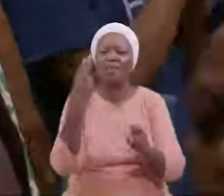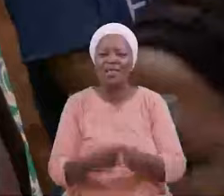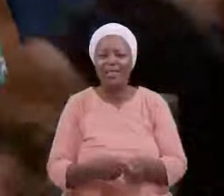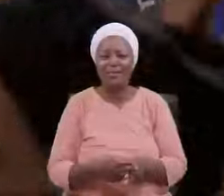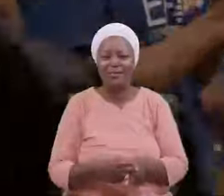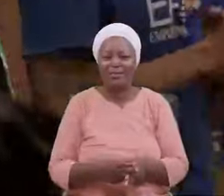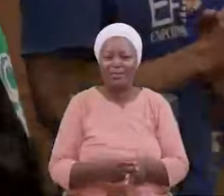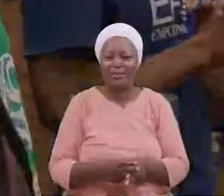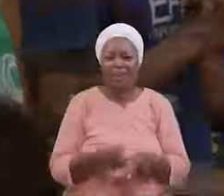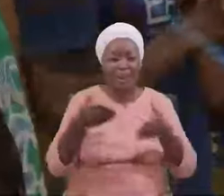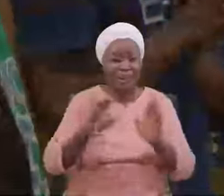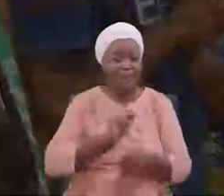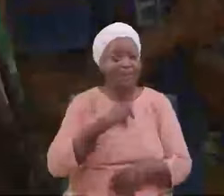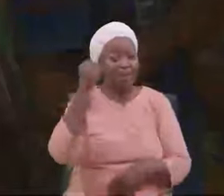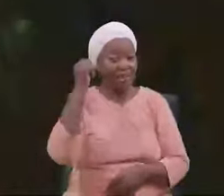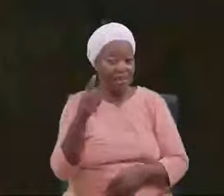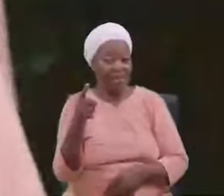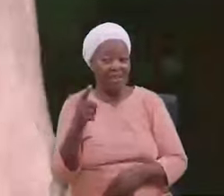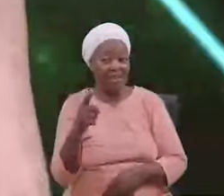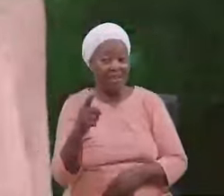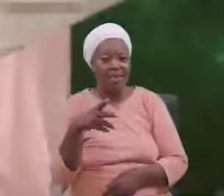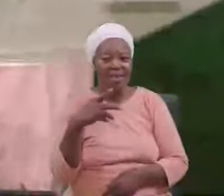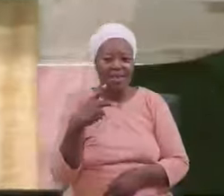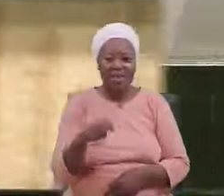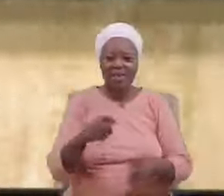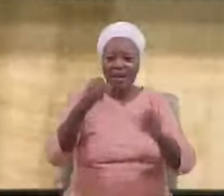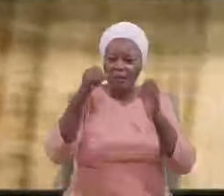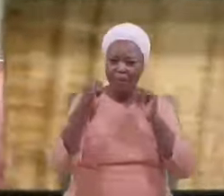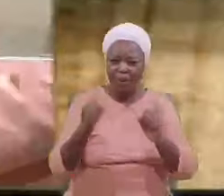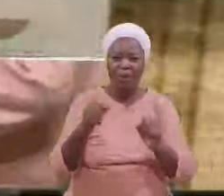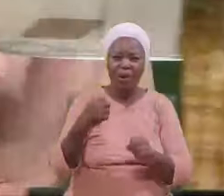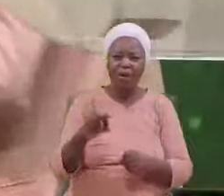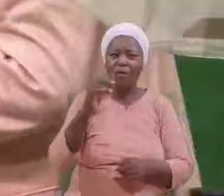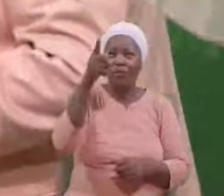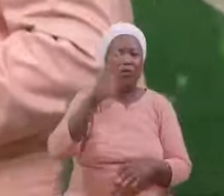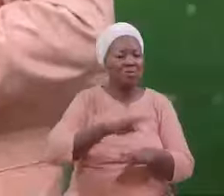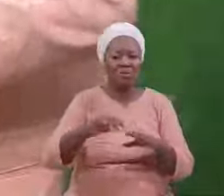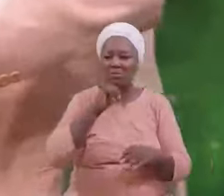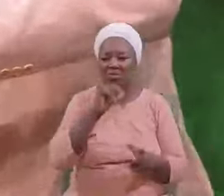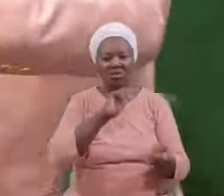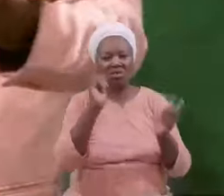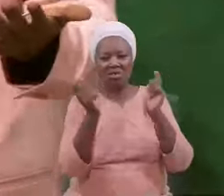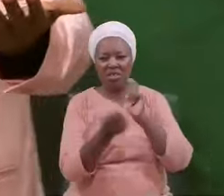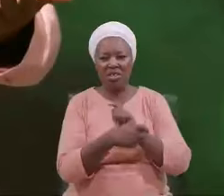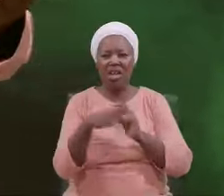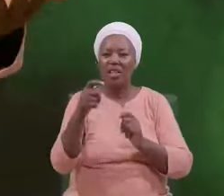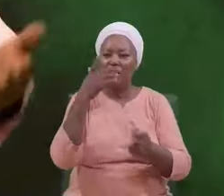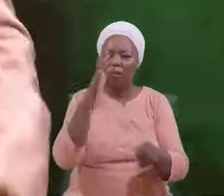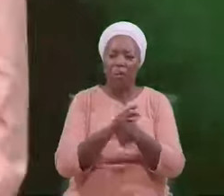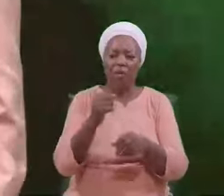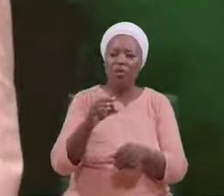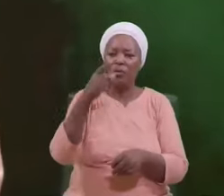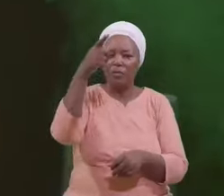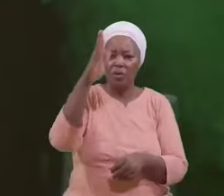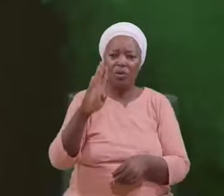Comprenons, la puissance de Dieu n'a pas changé. Les promesses de Dieu